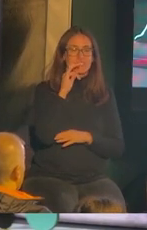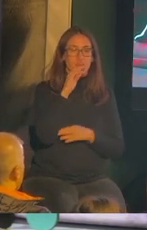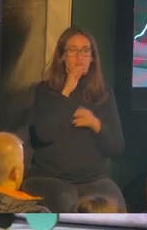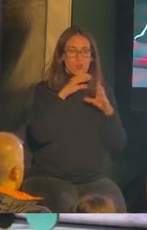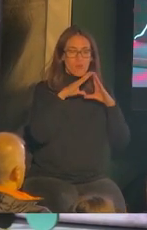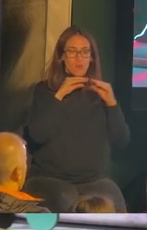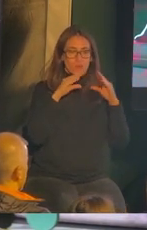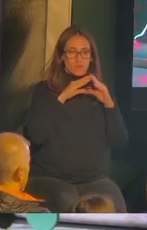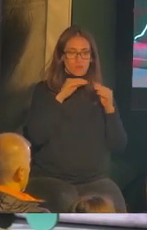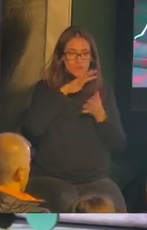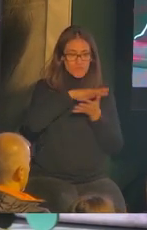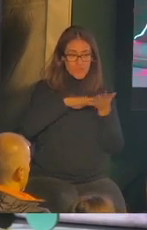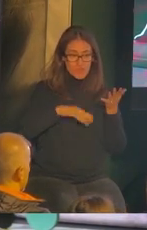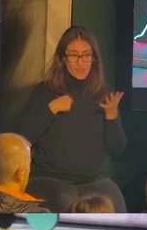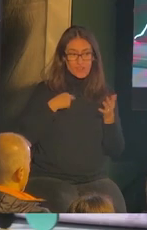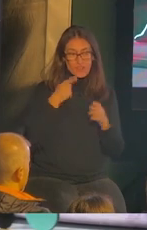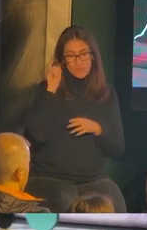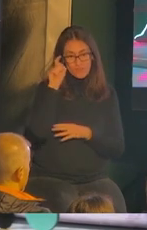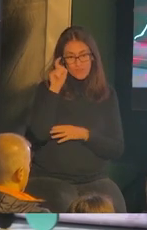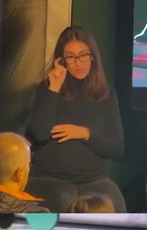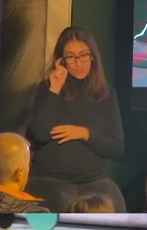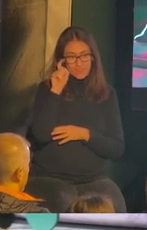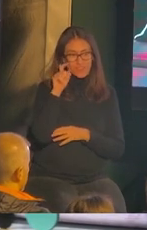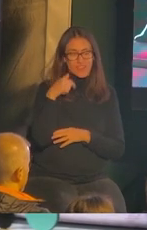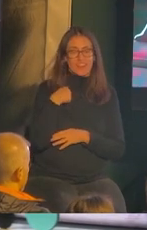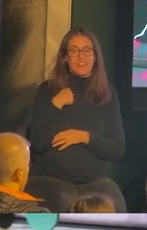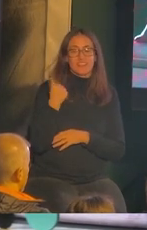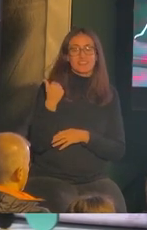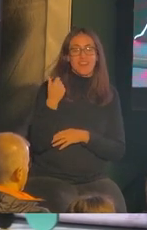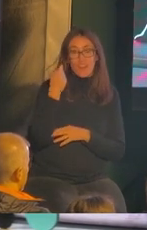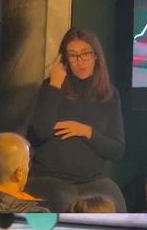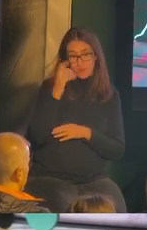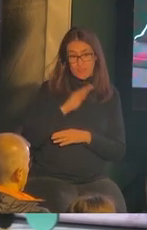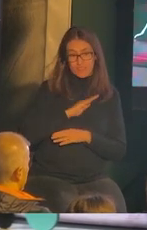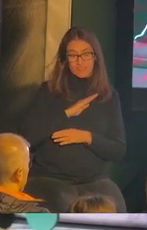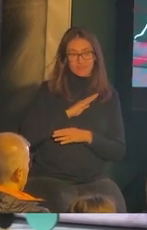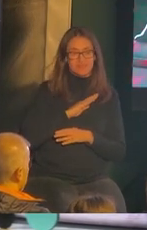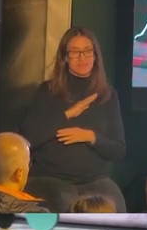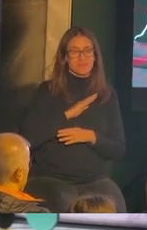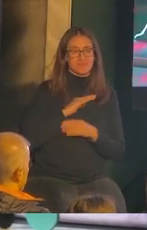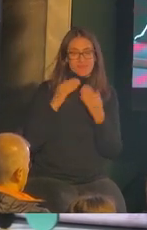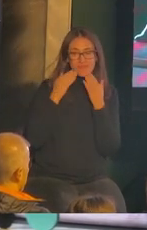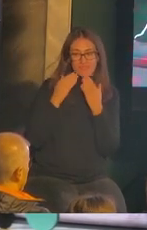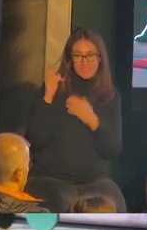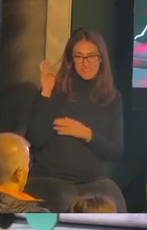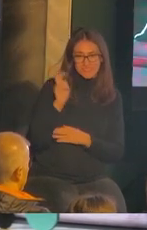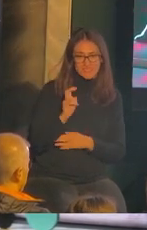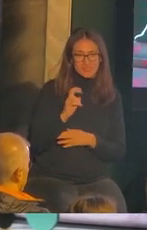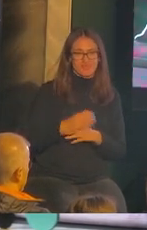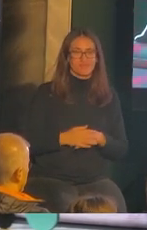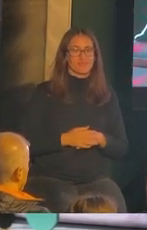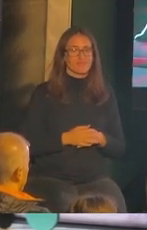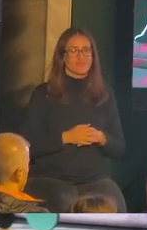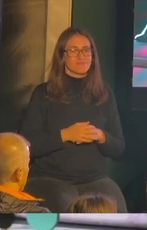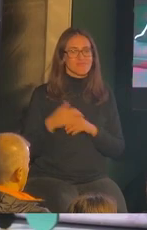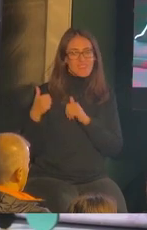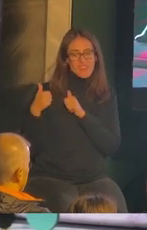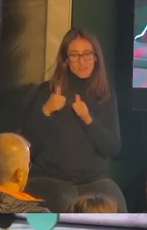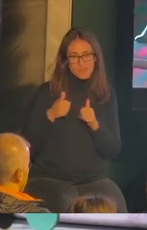qual don classes de pastisseria. I ha sigut el meu alumne, així que moltes gràcies per vindre'm a ajudar avui.